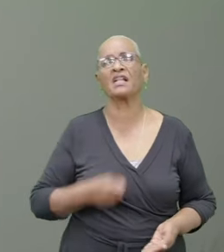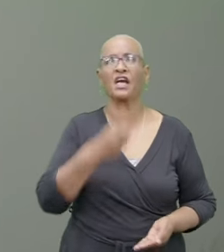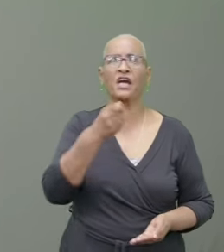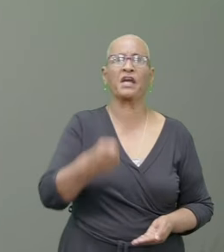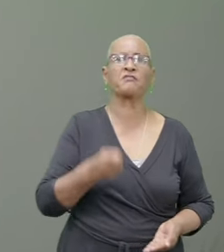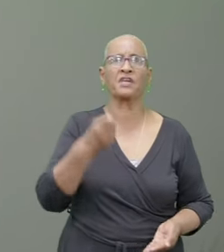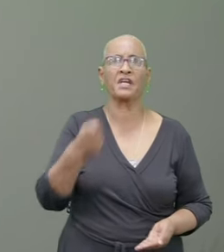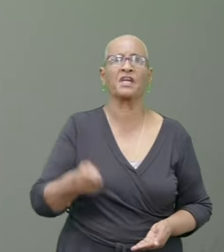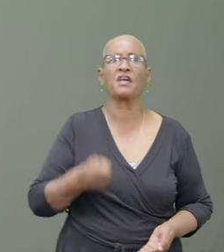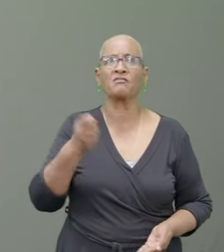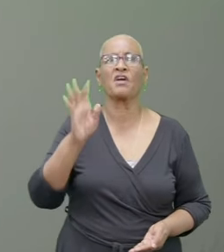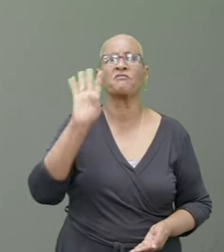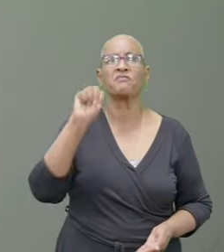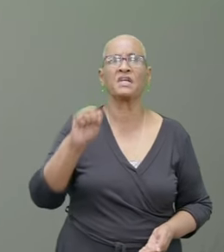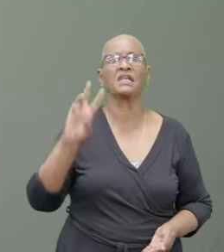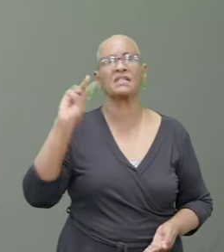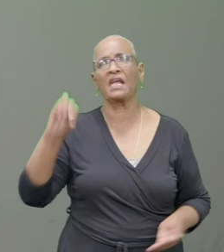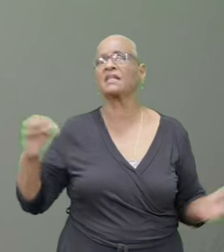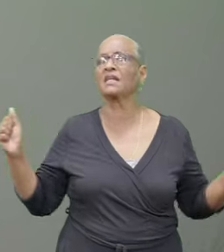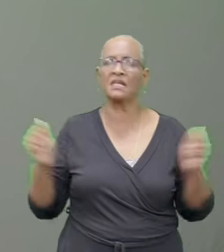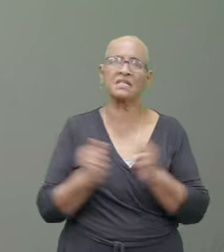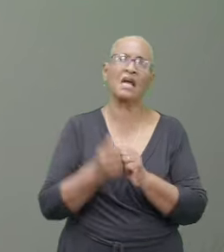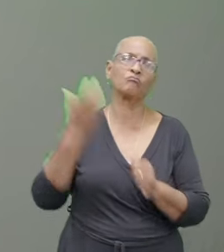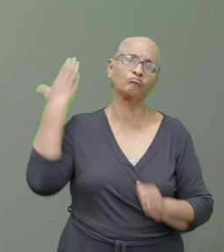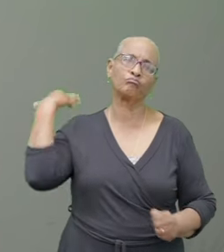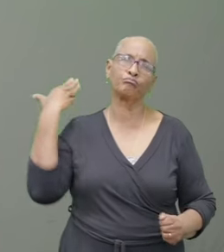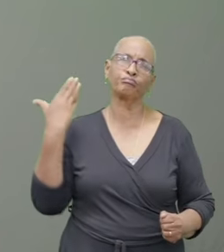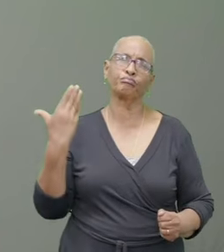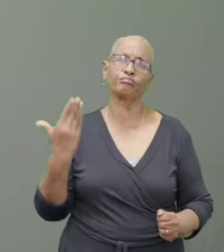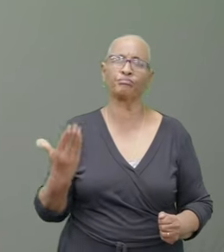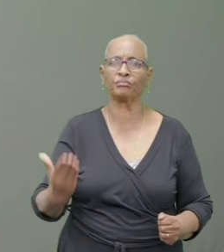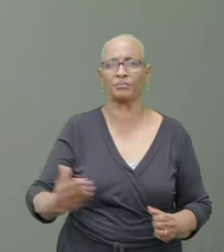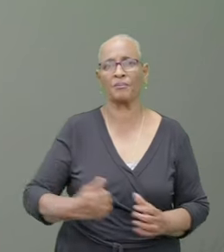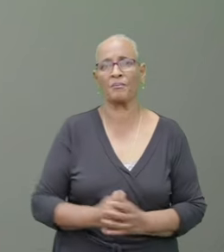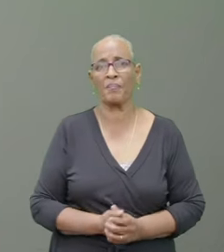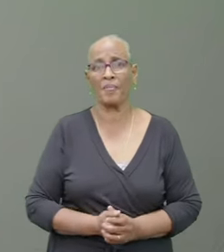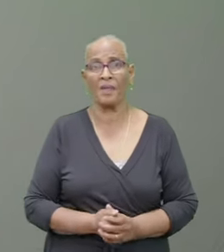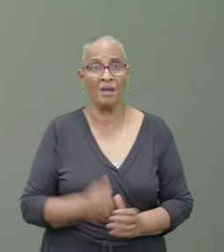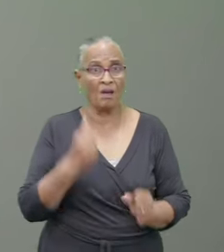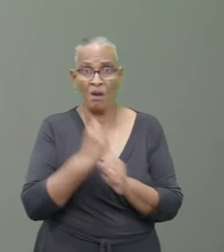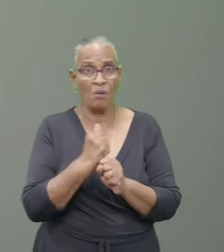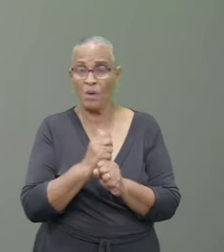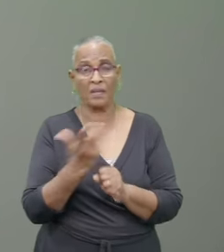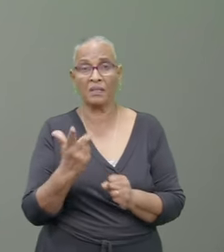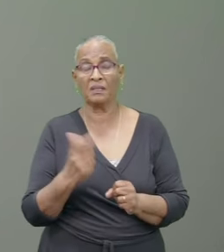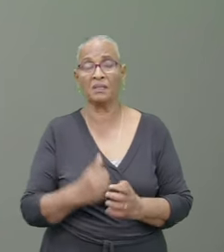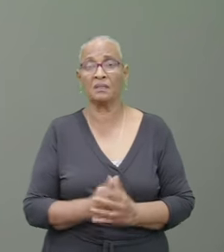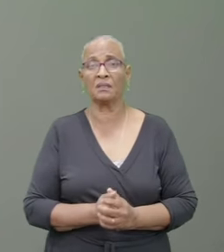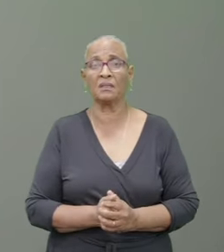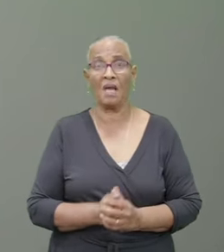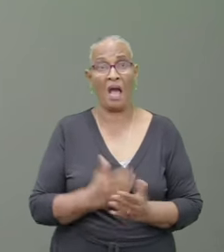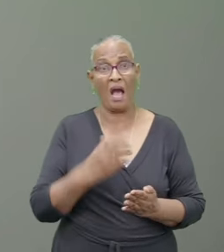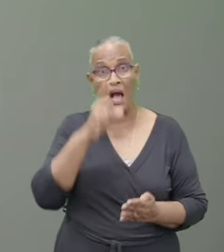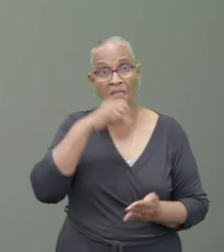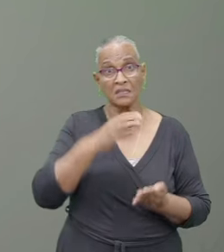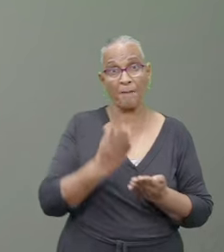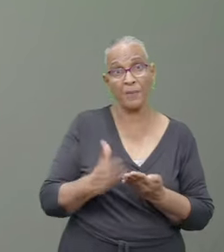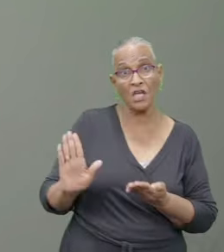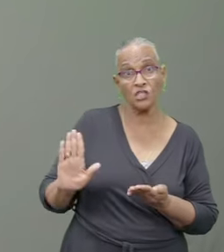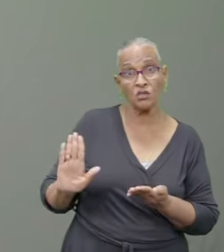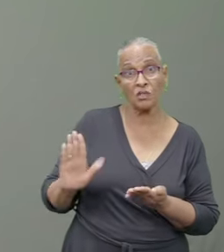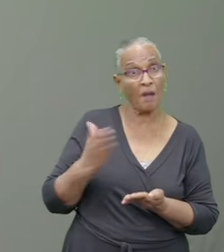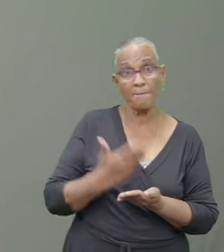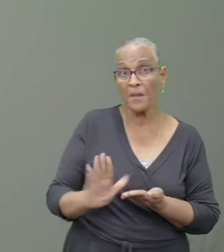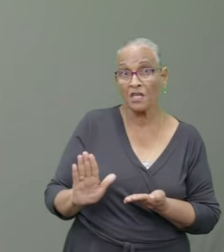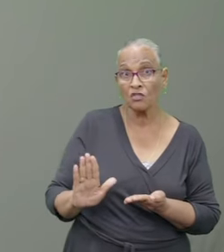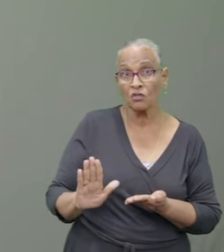40, 30 jaren, met toelagen. En toelagen zijn functioneel. Dus die toelagen, u gaat als u met pensioen gaat, maakt u geen